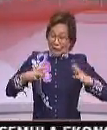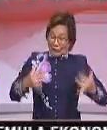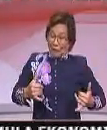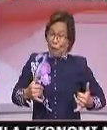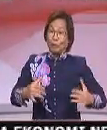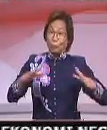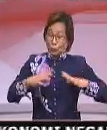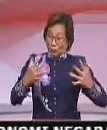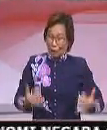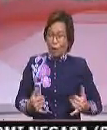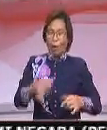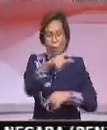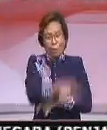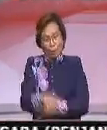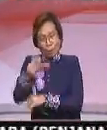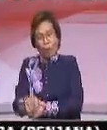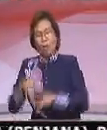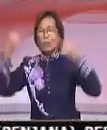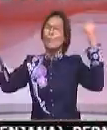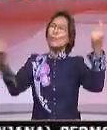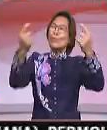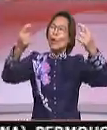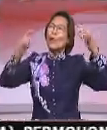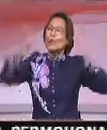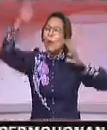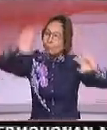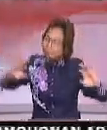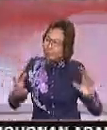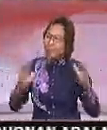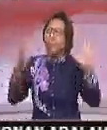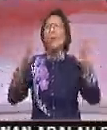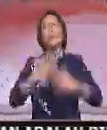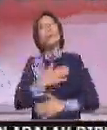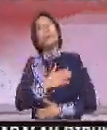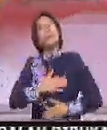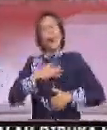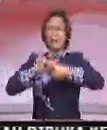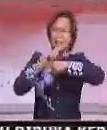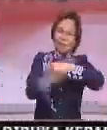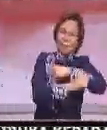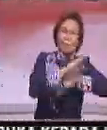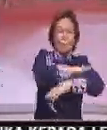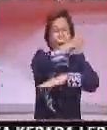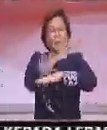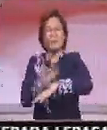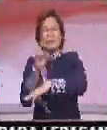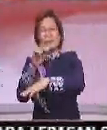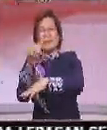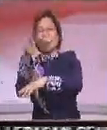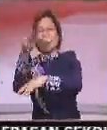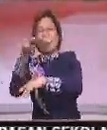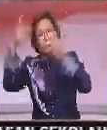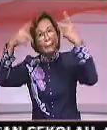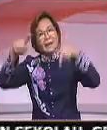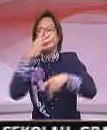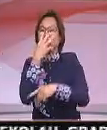sepenuhnya penduduk setempat dengan meraihkan sambutan Hari Malaysia secara santai di Taman Bukit Senawang Perdana